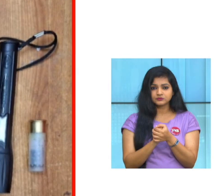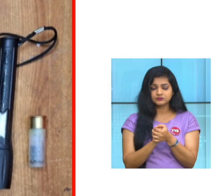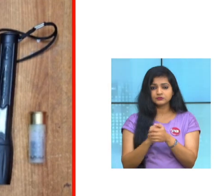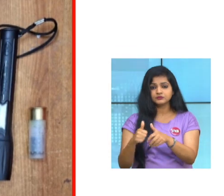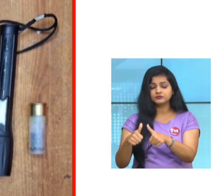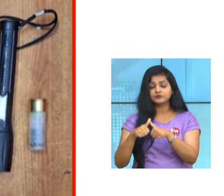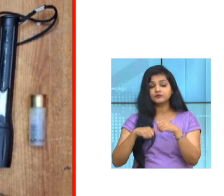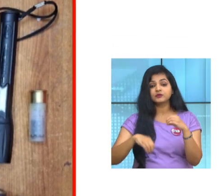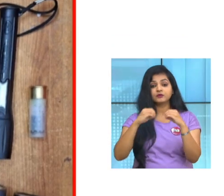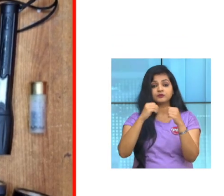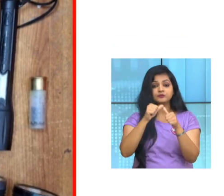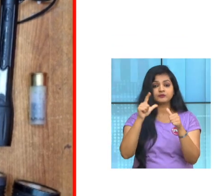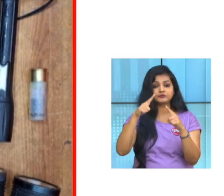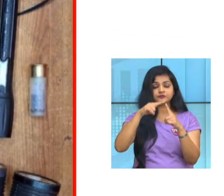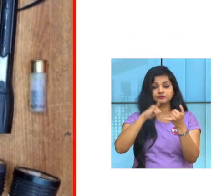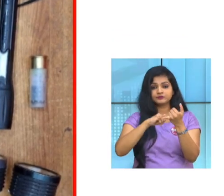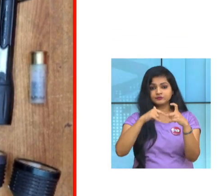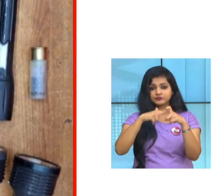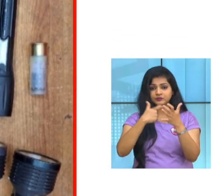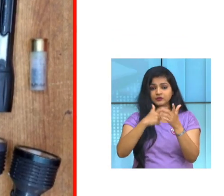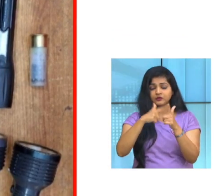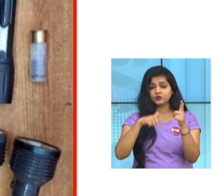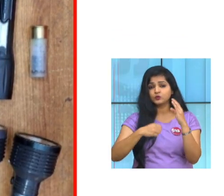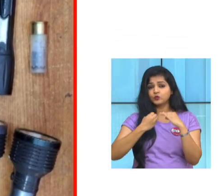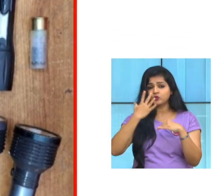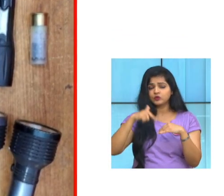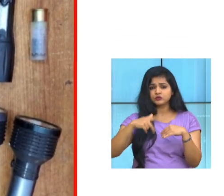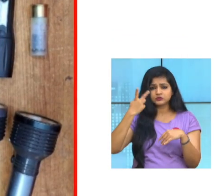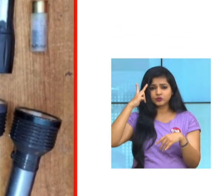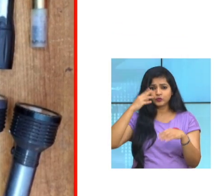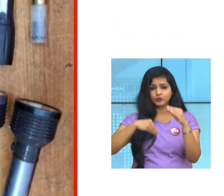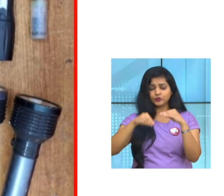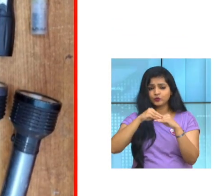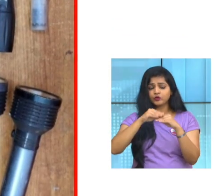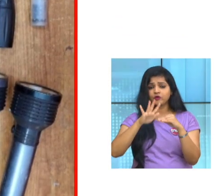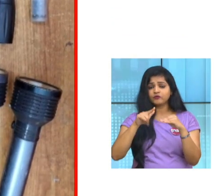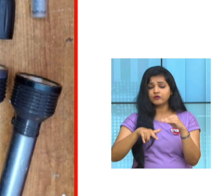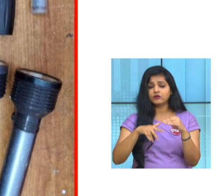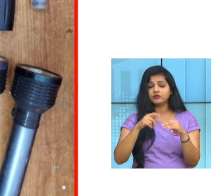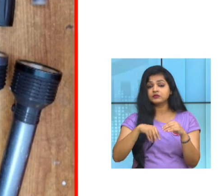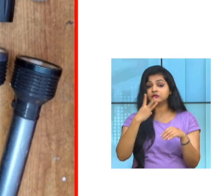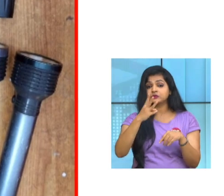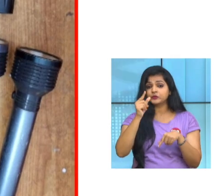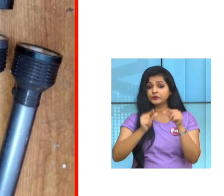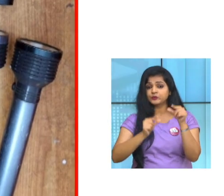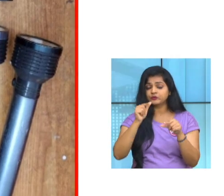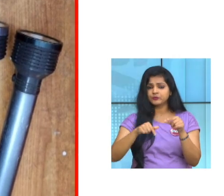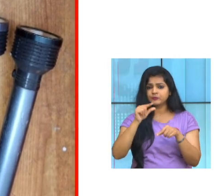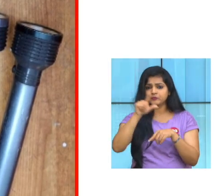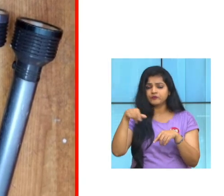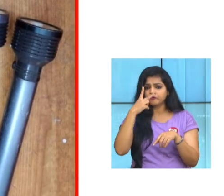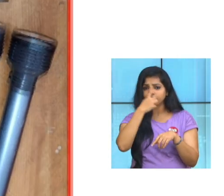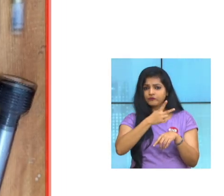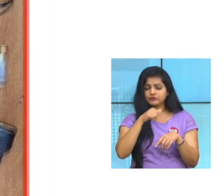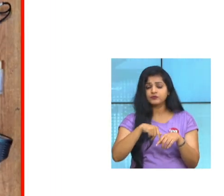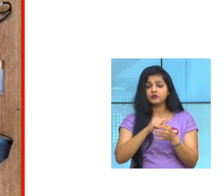TK ബാലുശ്ശേരി കാഞ്ഞിക്കാവ് മേഖലയിൽ ഇന്ന് പുലർച്ചെയാണ് ദുരൂഹ സാഹചര്യത്തിൽ, സംശയാസ്പദമായ സാഹചര്യത്തിൽ 3 പേരെ നാട്ടുകാർ കാണുന്നത്.